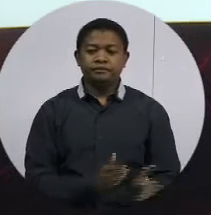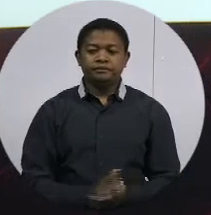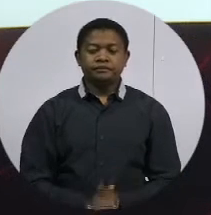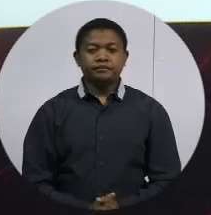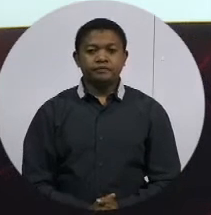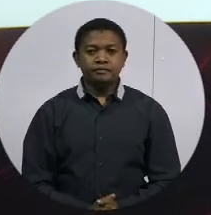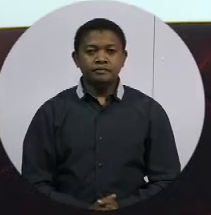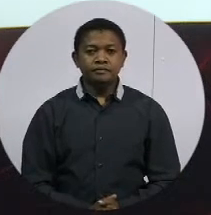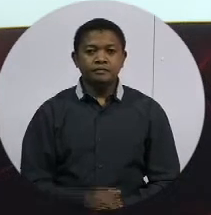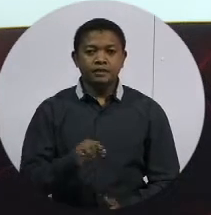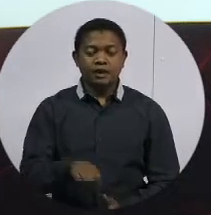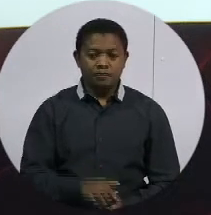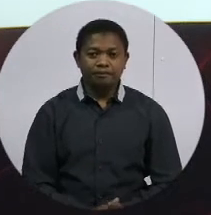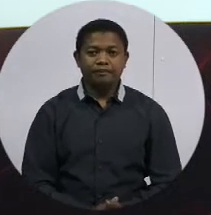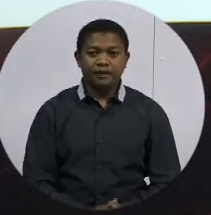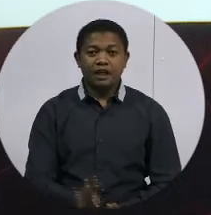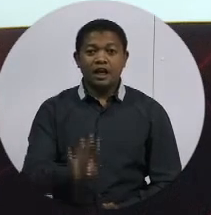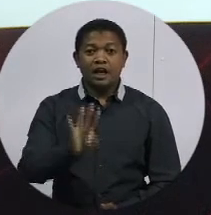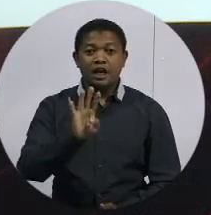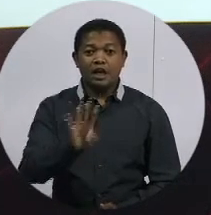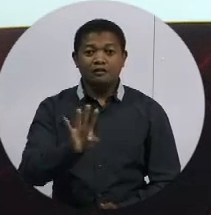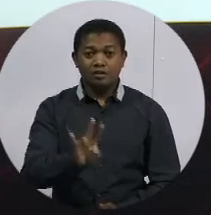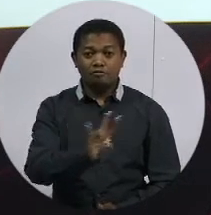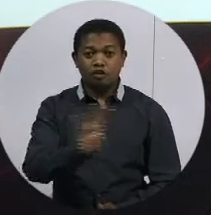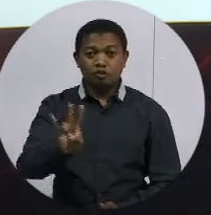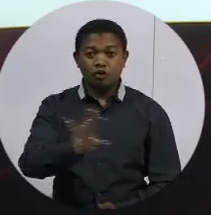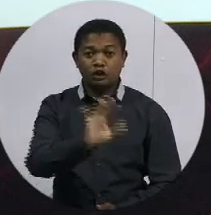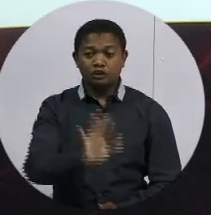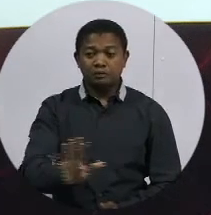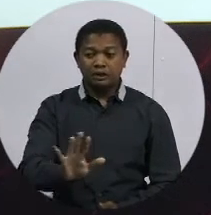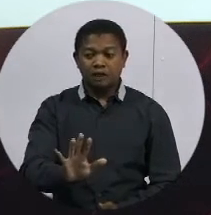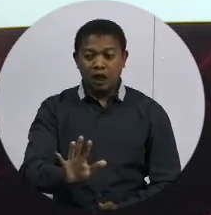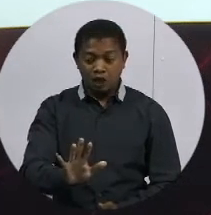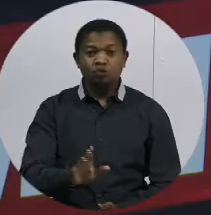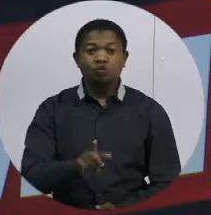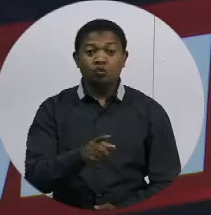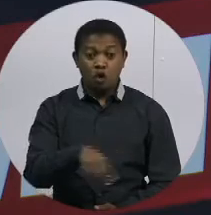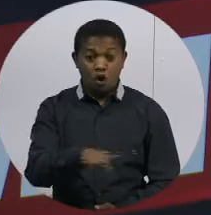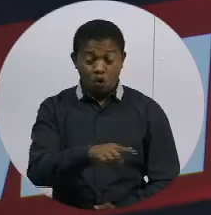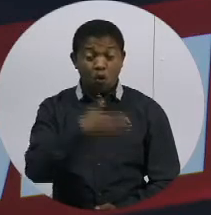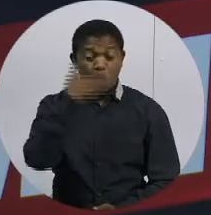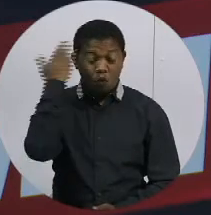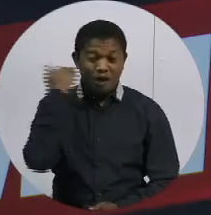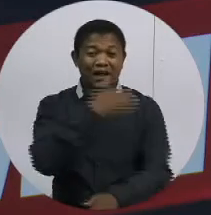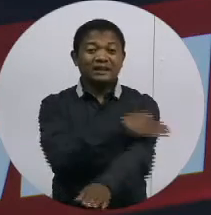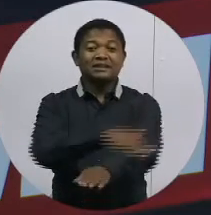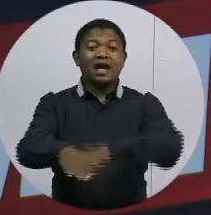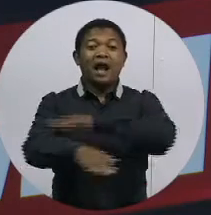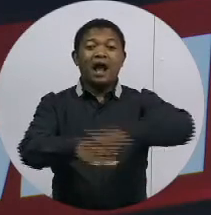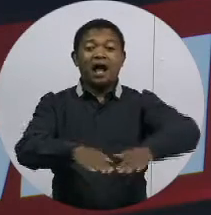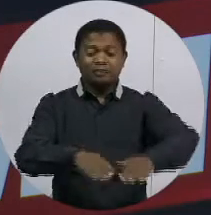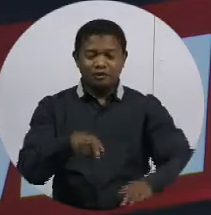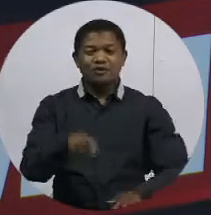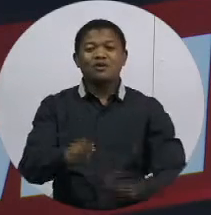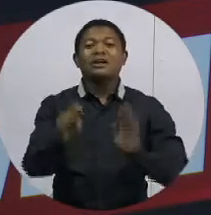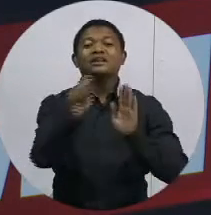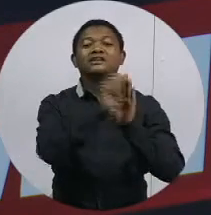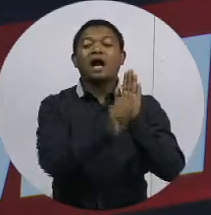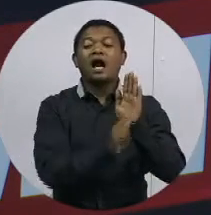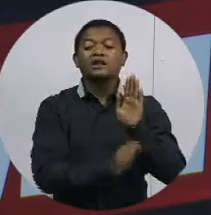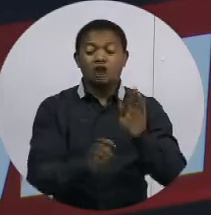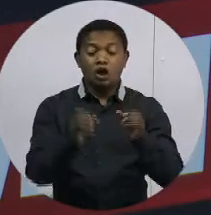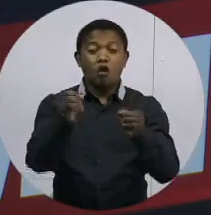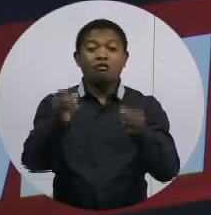Misa efatra amby fitopolo sy dimanjato araka izany ireo olona sitrany COVID-19 raha nitatitra ofisialy